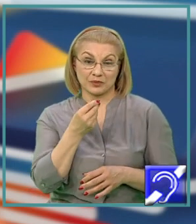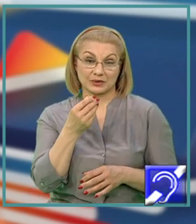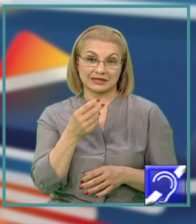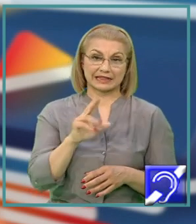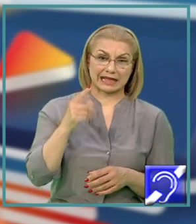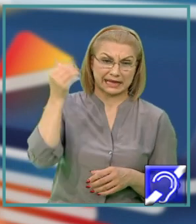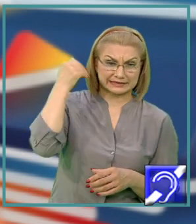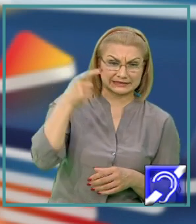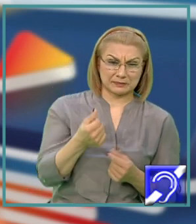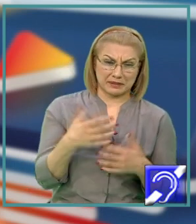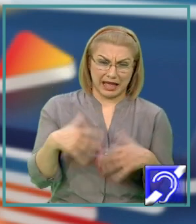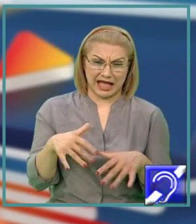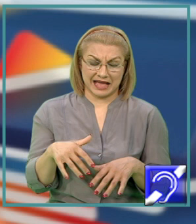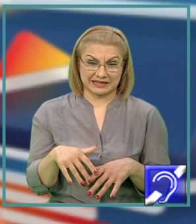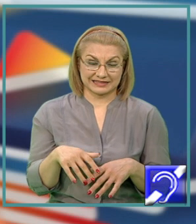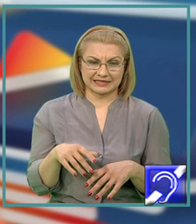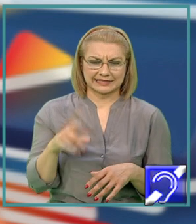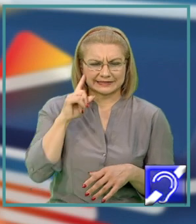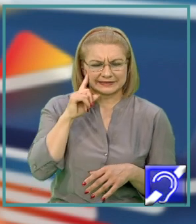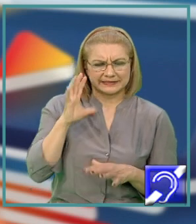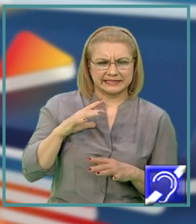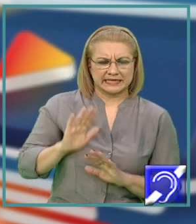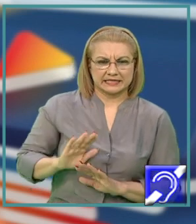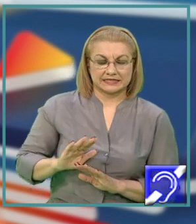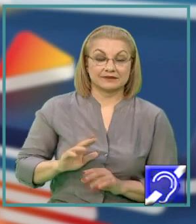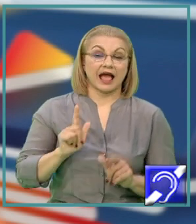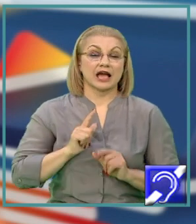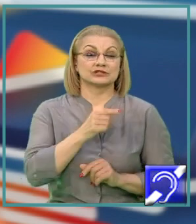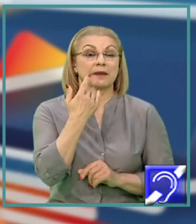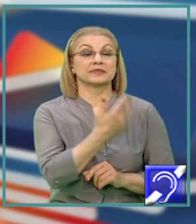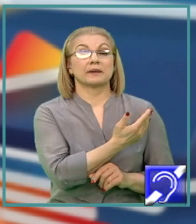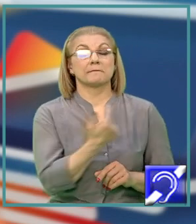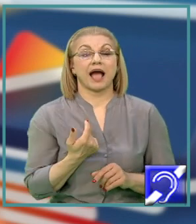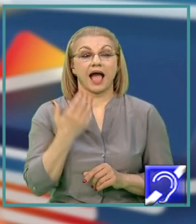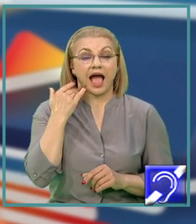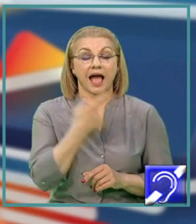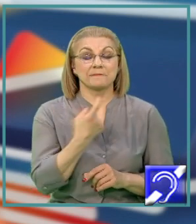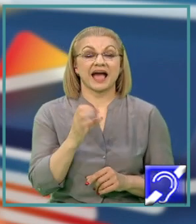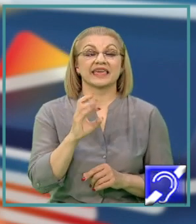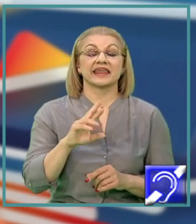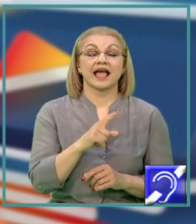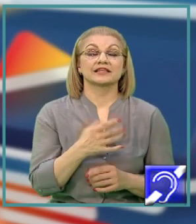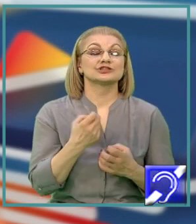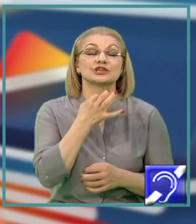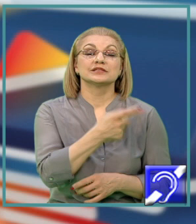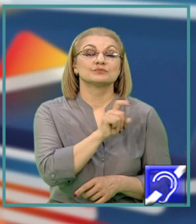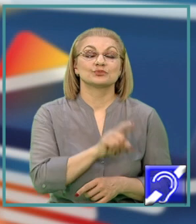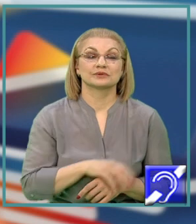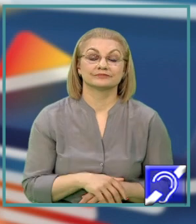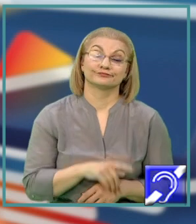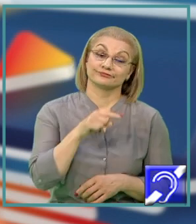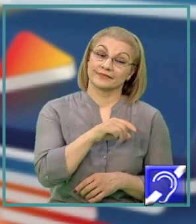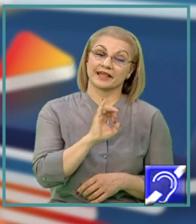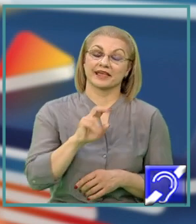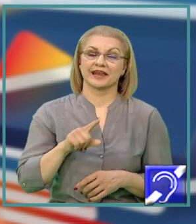prea mare. Are o rezervă până nu își spune părerea și mama sa, Chiriachița. Aceasta, Chiriachița, este